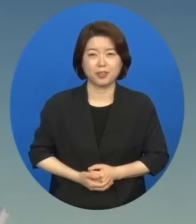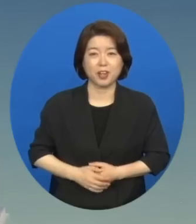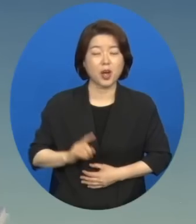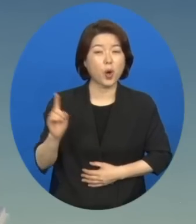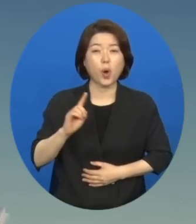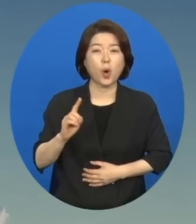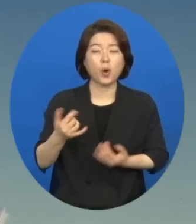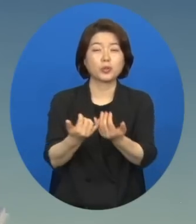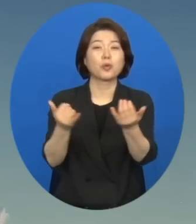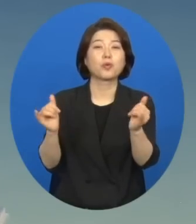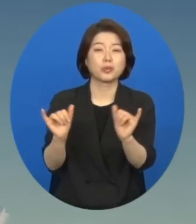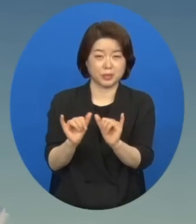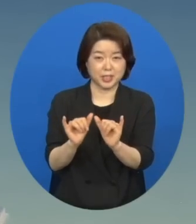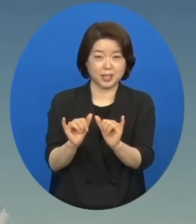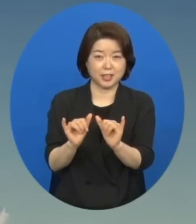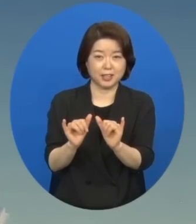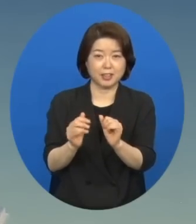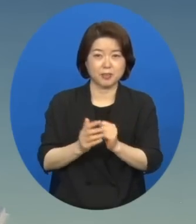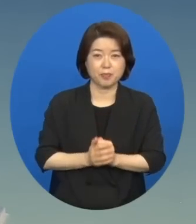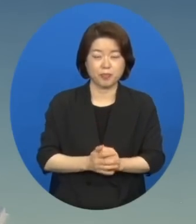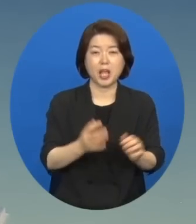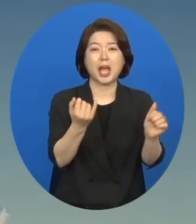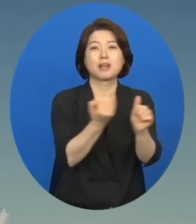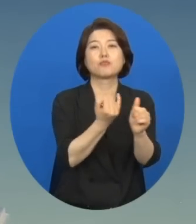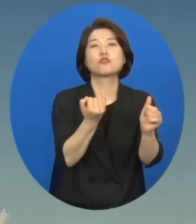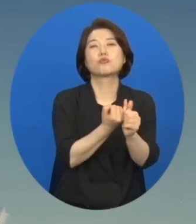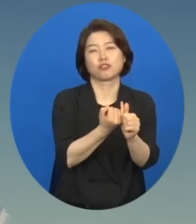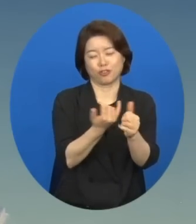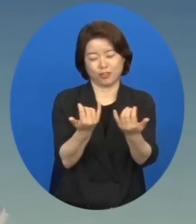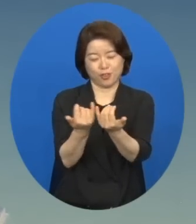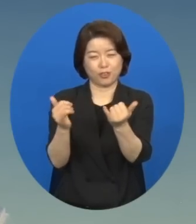어떤 공동체냐? 부부 공동체.